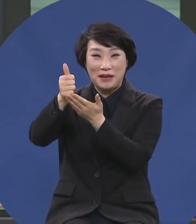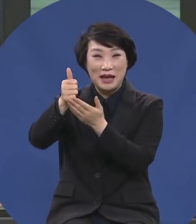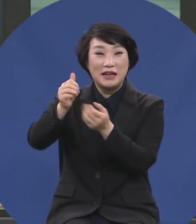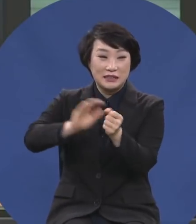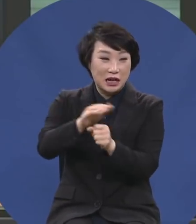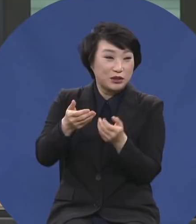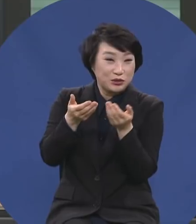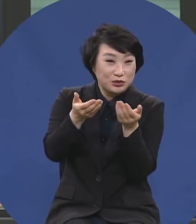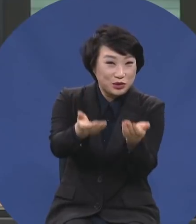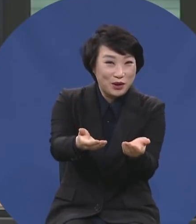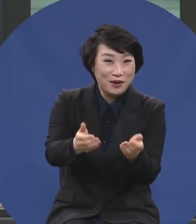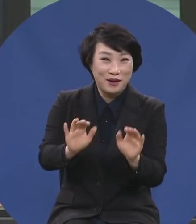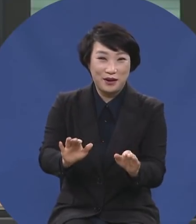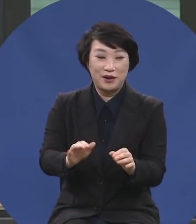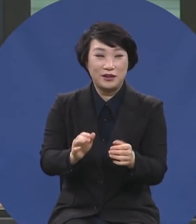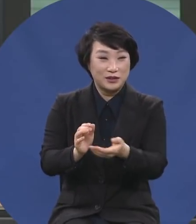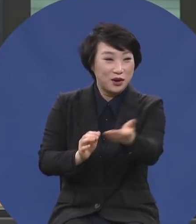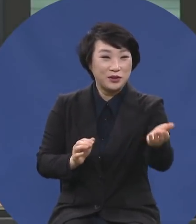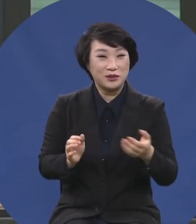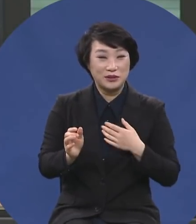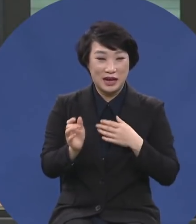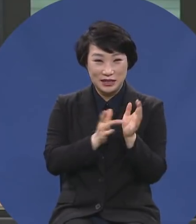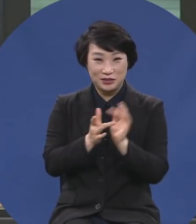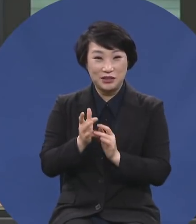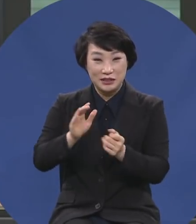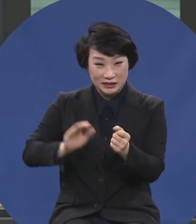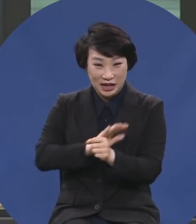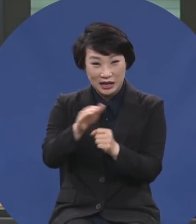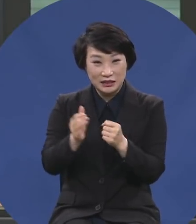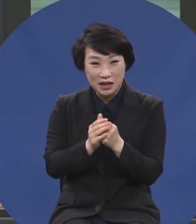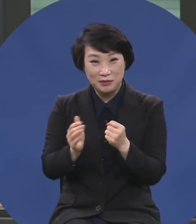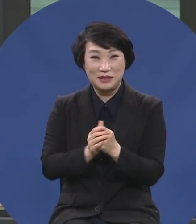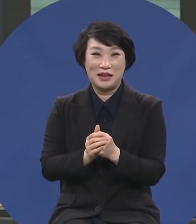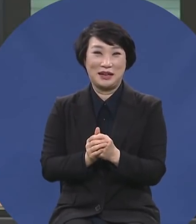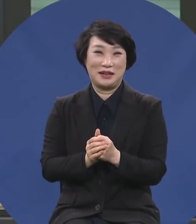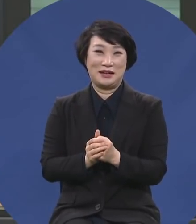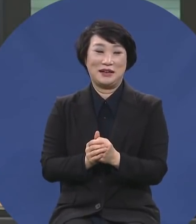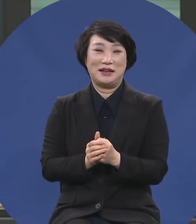받을 것이요 그도 나를 사랑하여